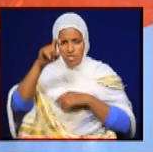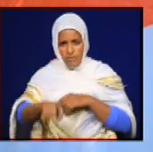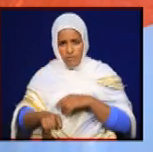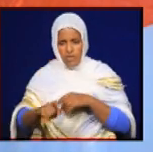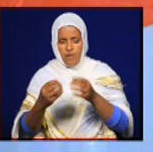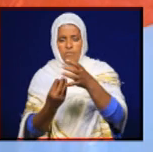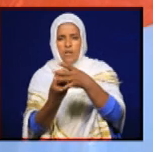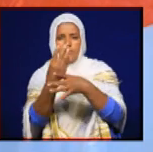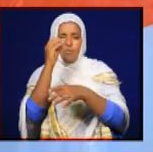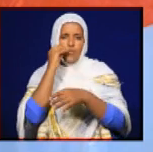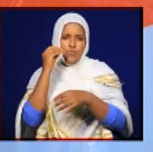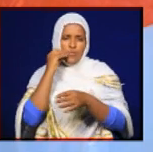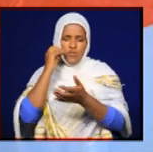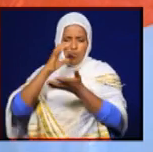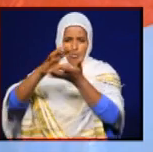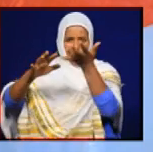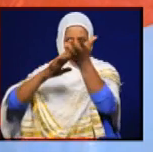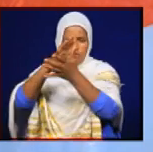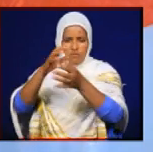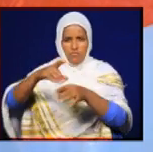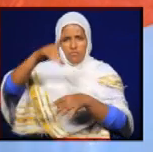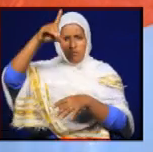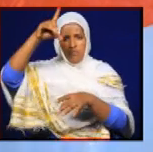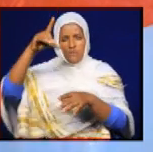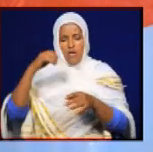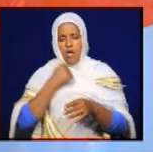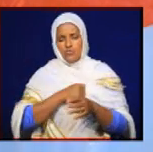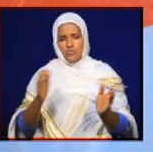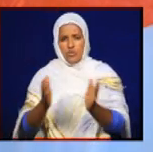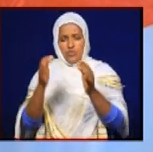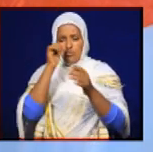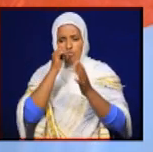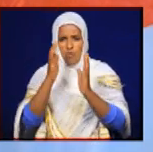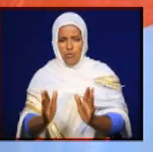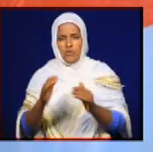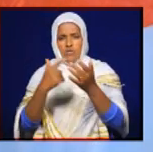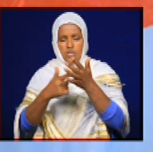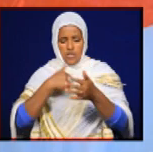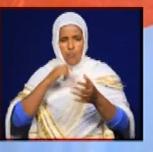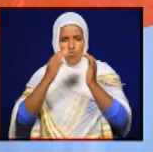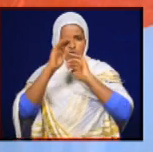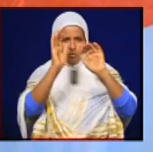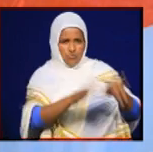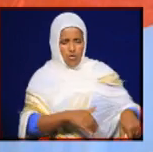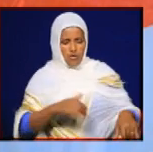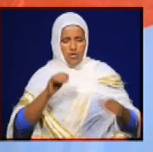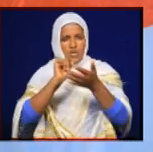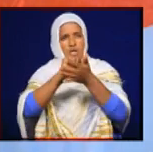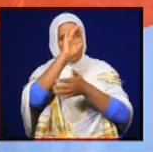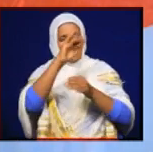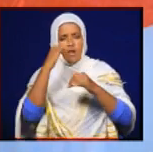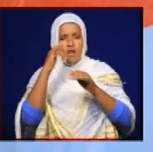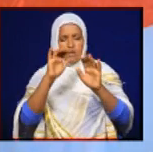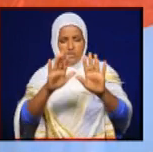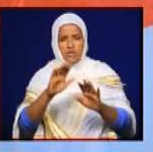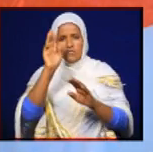መኖር በተገባኝ በለመለመው ቤት ሁከቴ አይሏል አይዞ በይኝ እንጂ ኢትዮጵያዊነቴ እኔነቴን ጥሏል